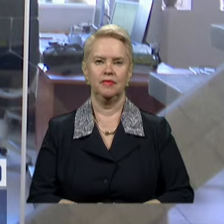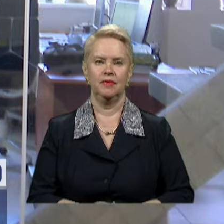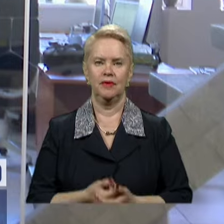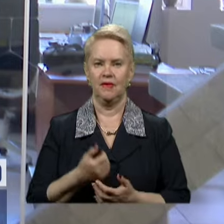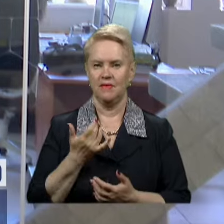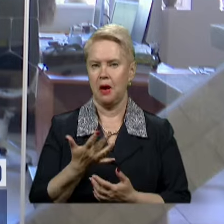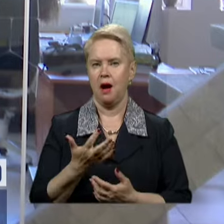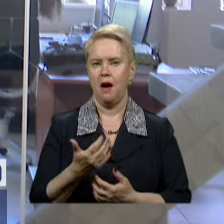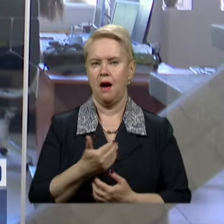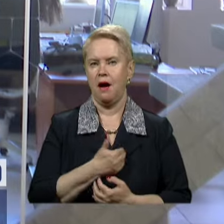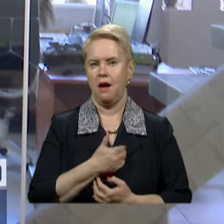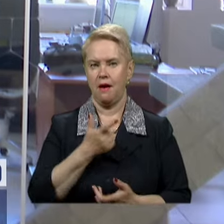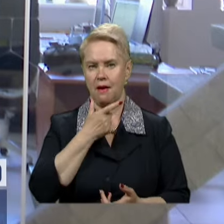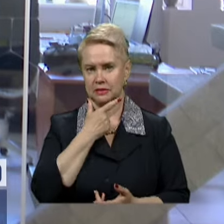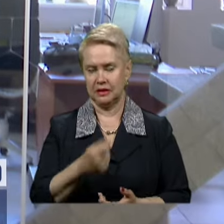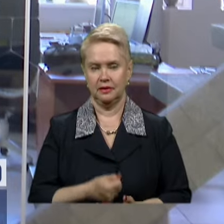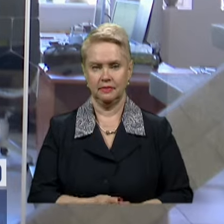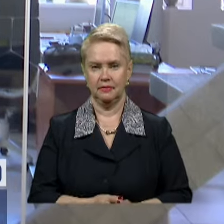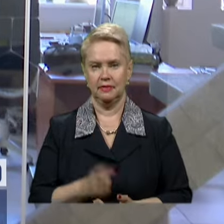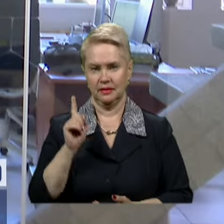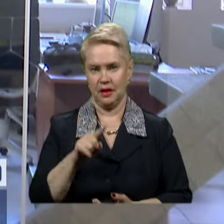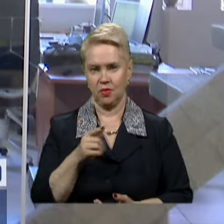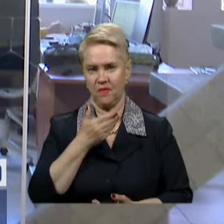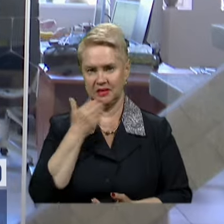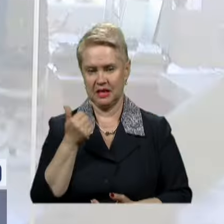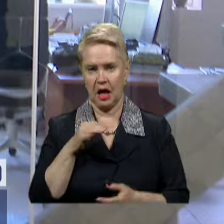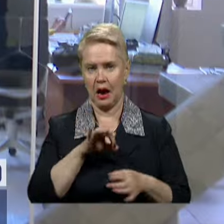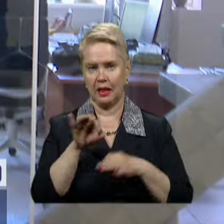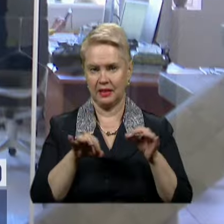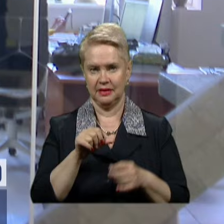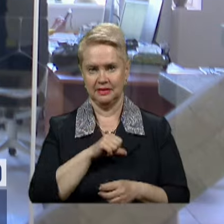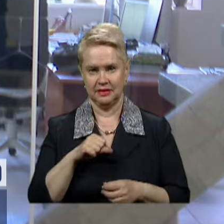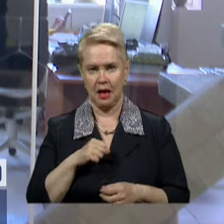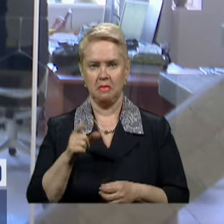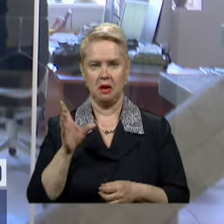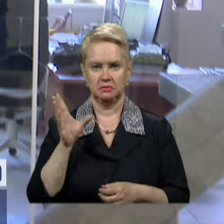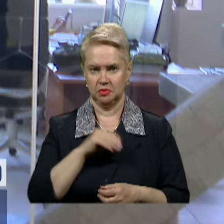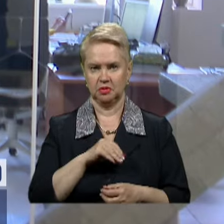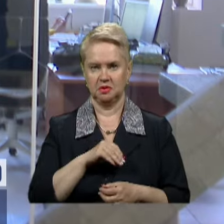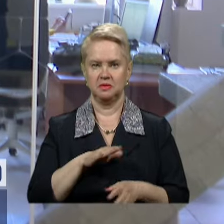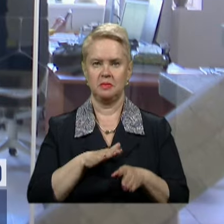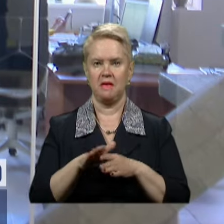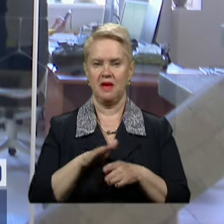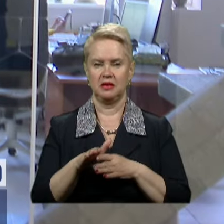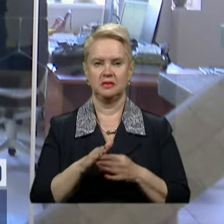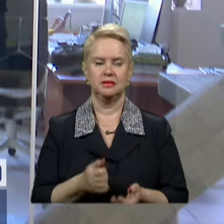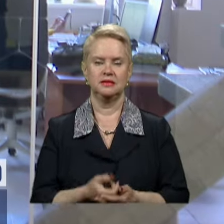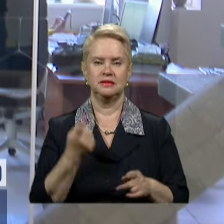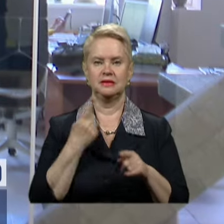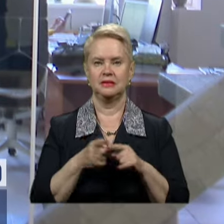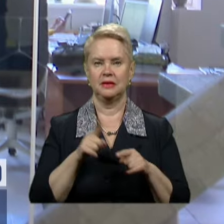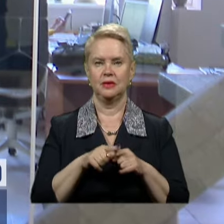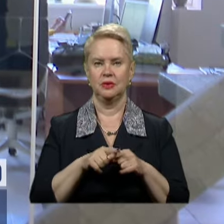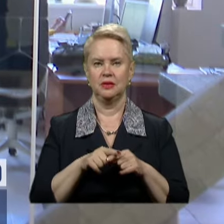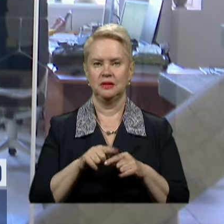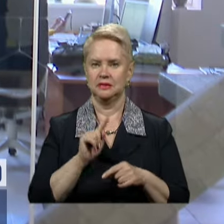вимагають красоти, що навіть у відсутність архітектора самотужки справляються з цією